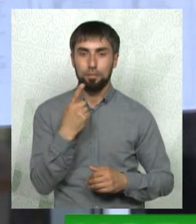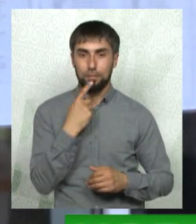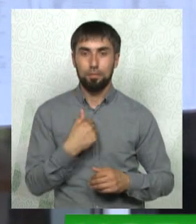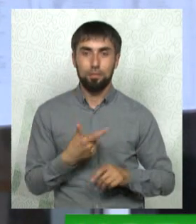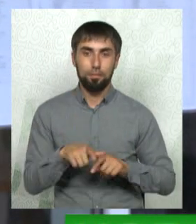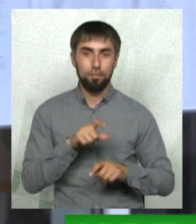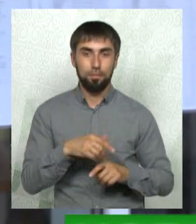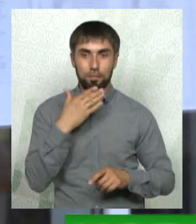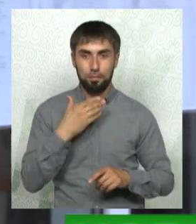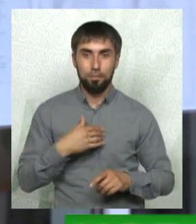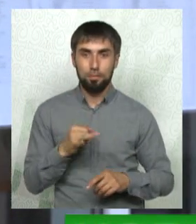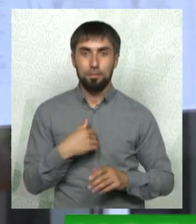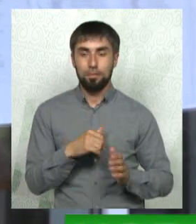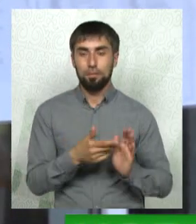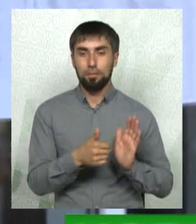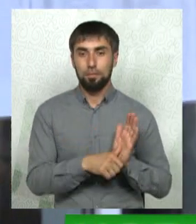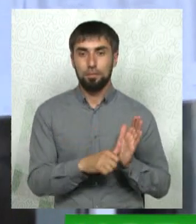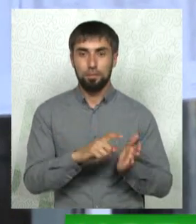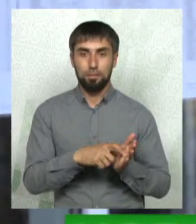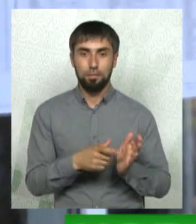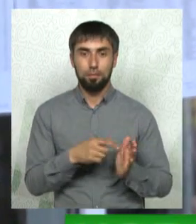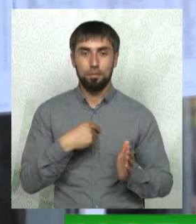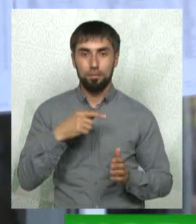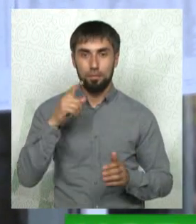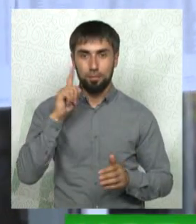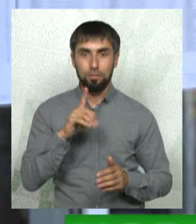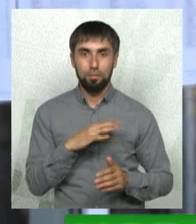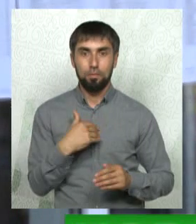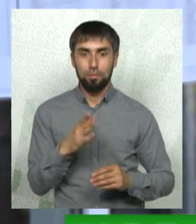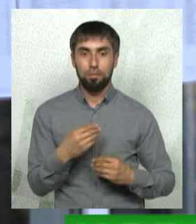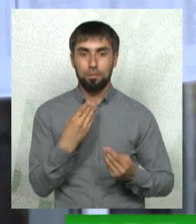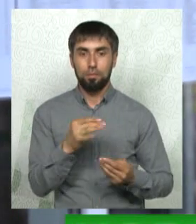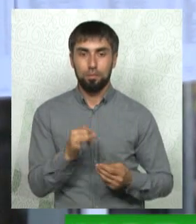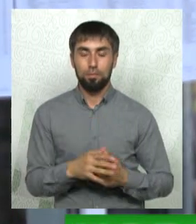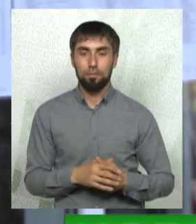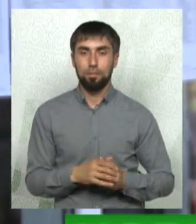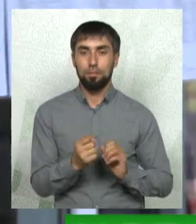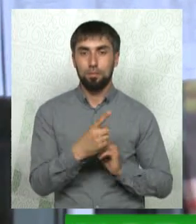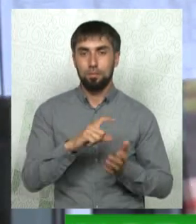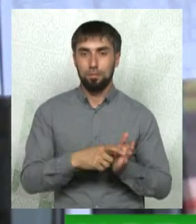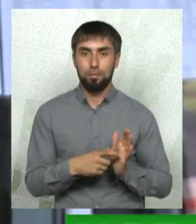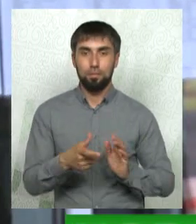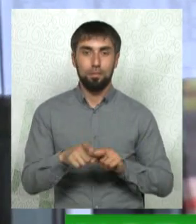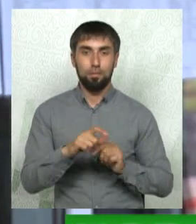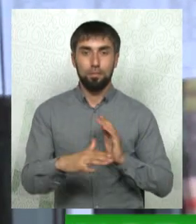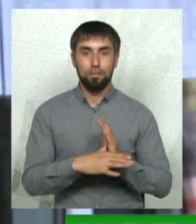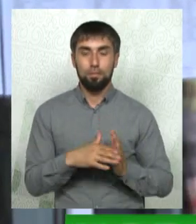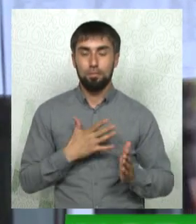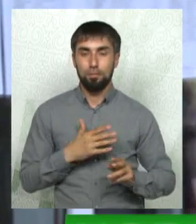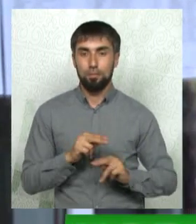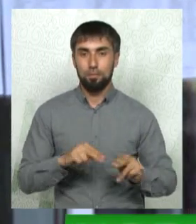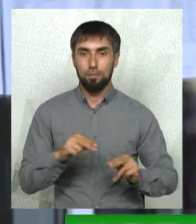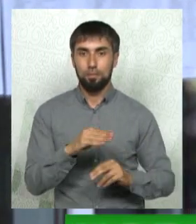люблю, и, в принципе, я еще с 10 класса знала, что я собираюсь его сдавать. И в 11 классе нам очень помогала наша учительница